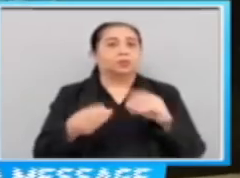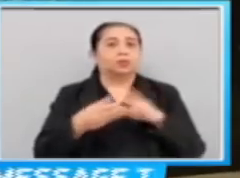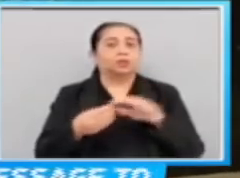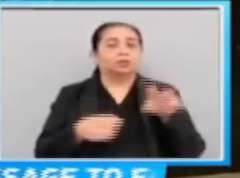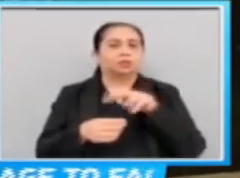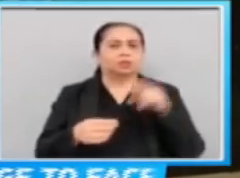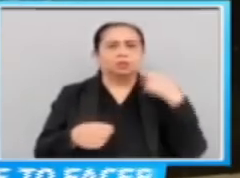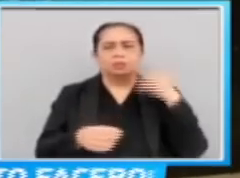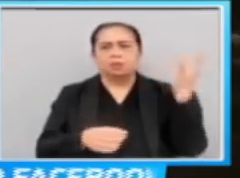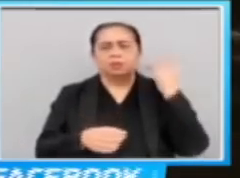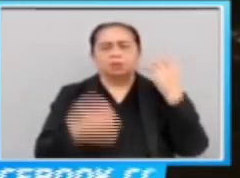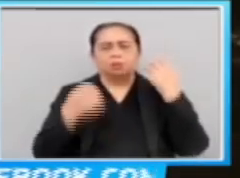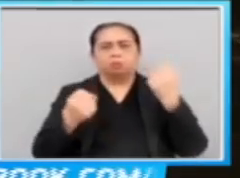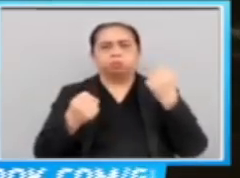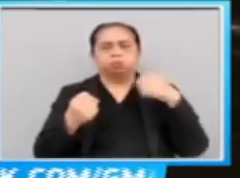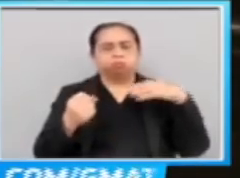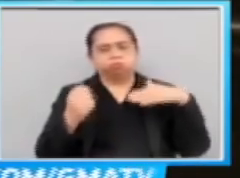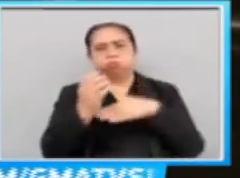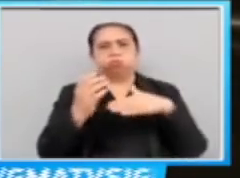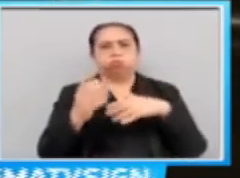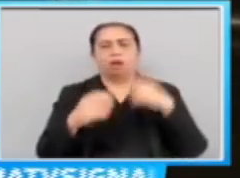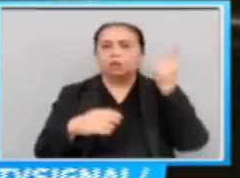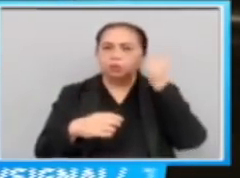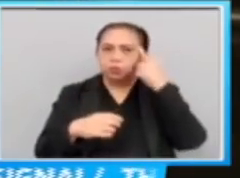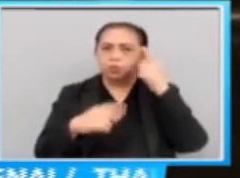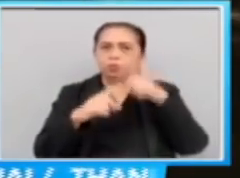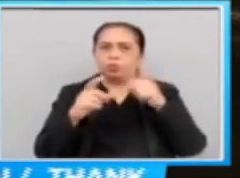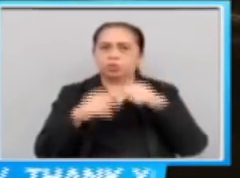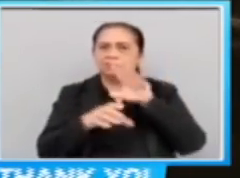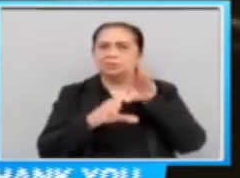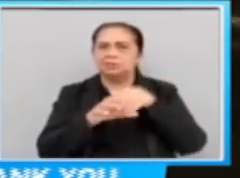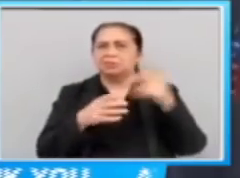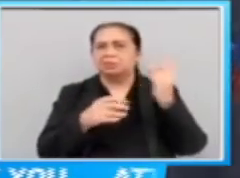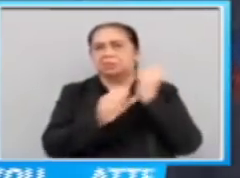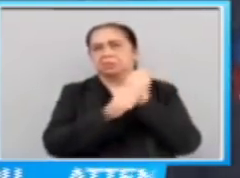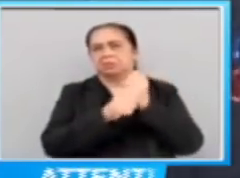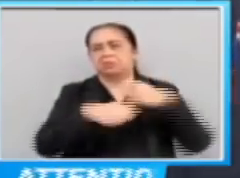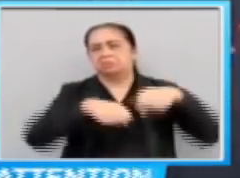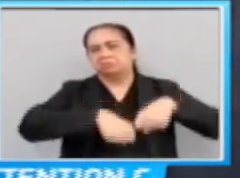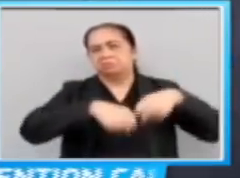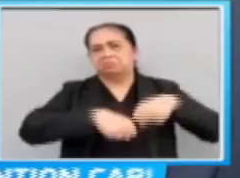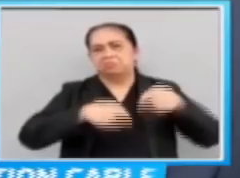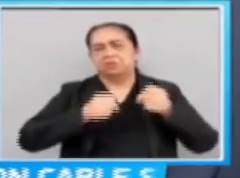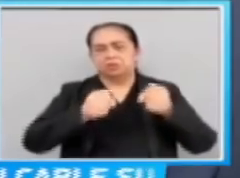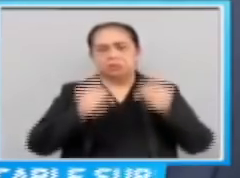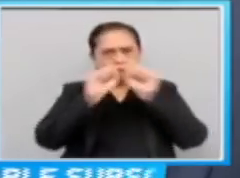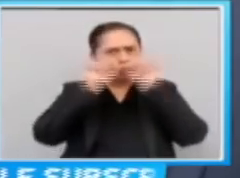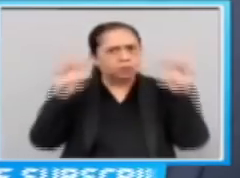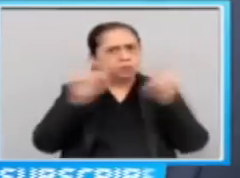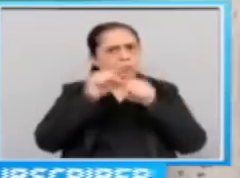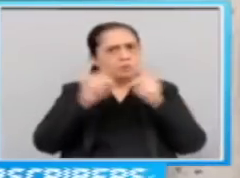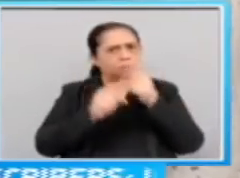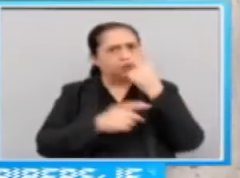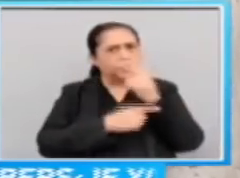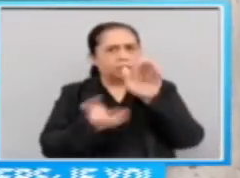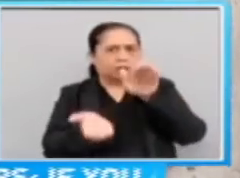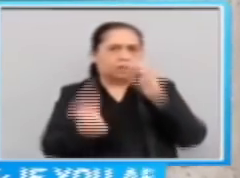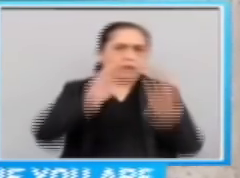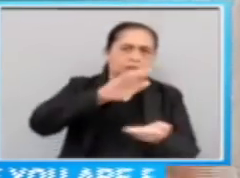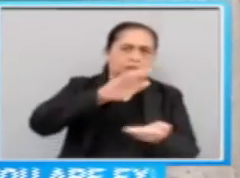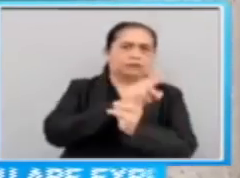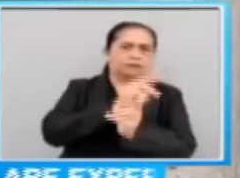narinig silang malakas na pagkalabok na inakala nilang may kinalaman lang sa ginagawang kalsada sa lugar. Nagulat daw sila na makitang nakatagilid na ang van. Ang